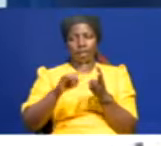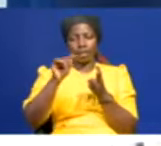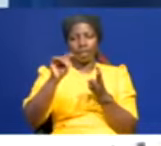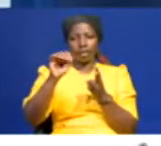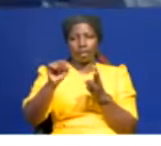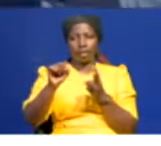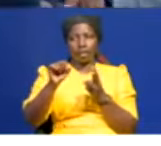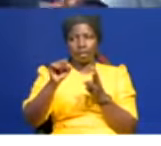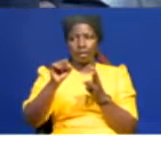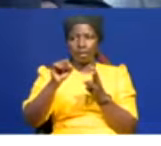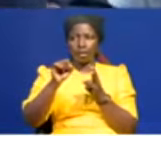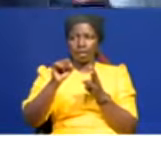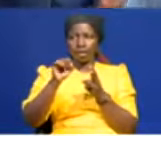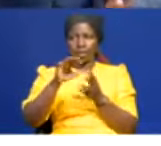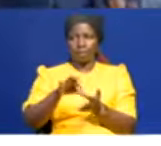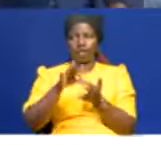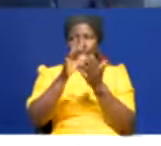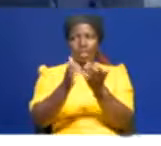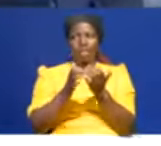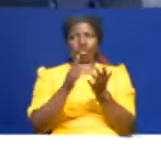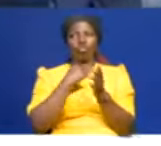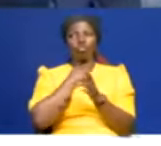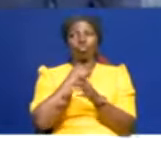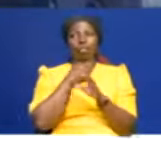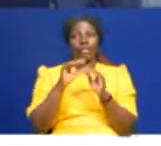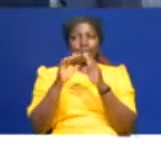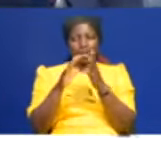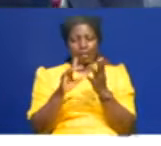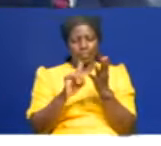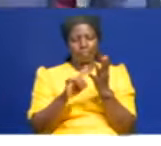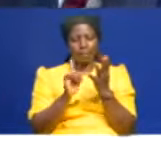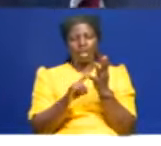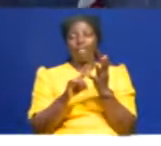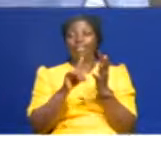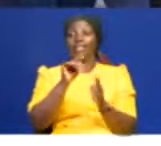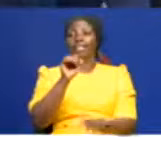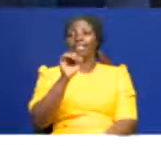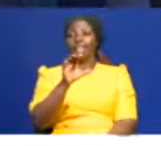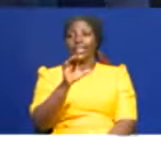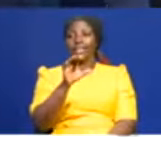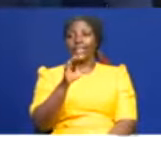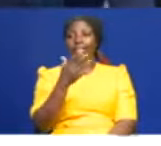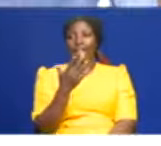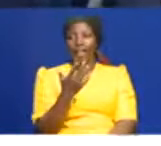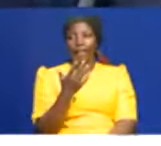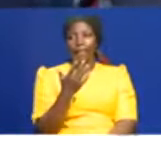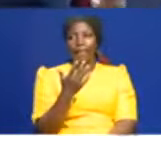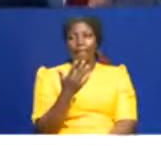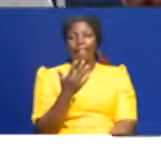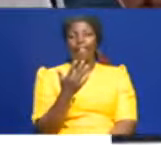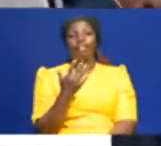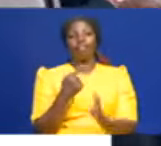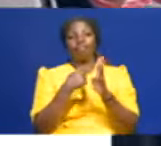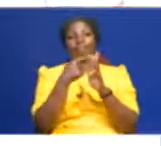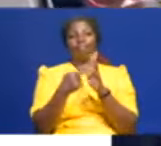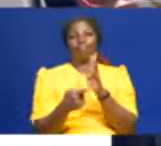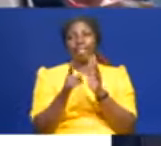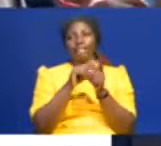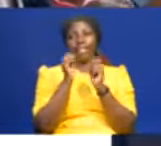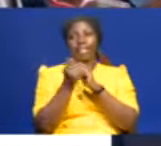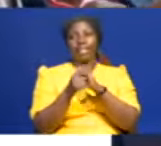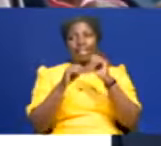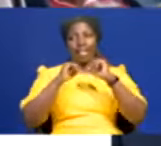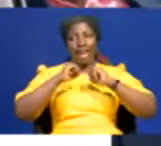wa elimu ya mahitaji maalum na tume ya kuajiri walimu nchini TSC. Vilibadilisha vilivyo mkataba